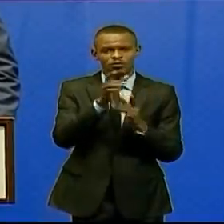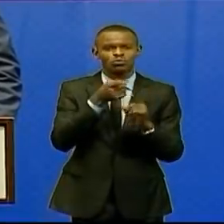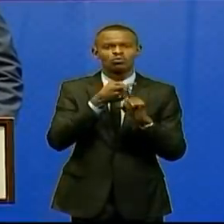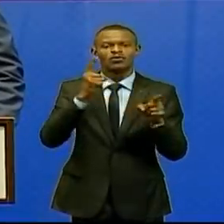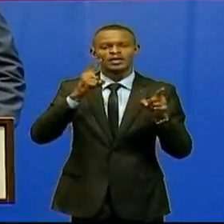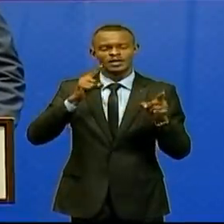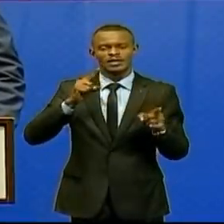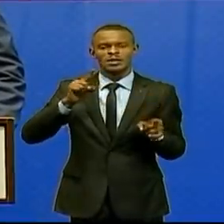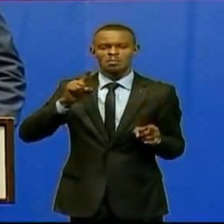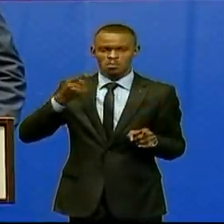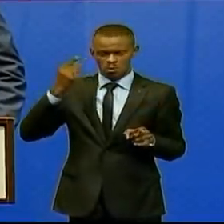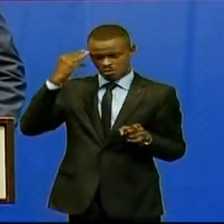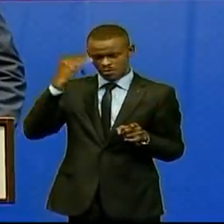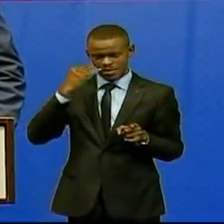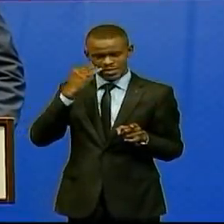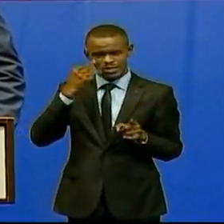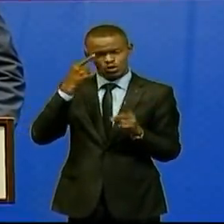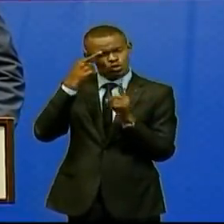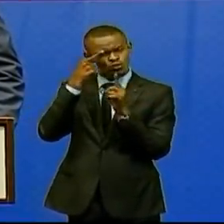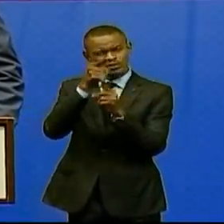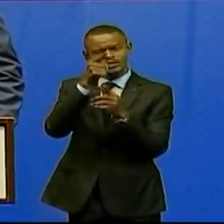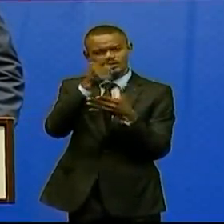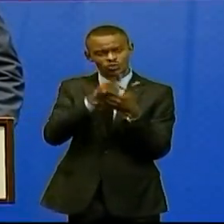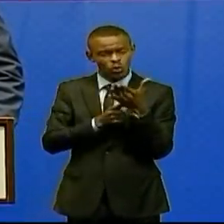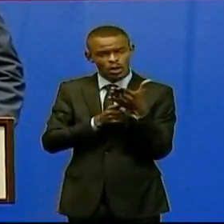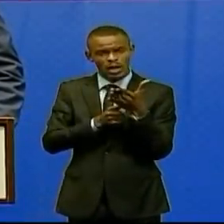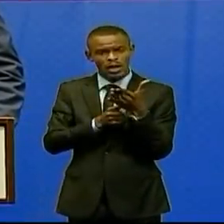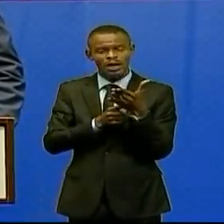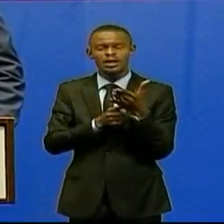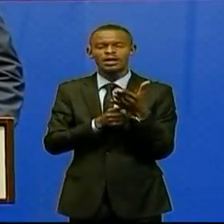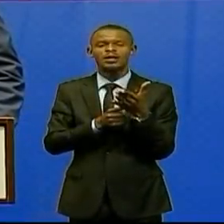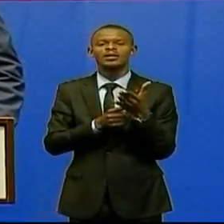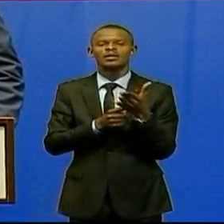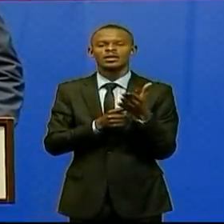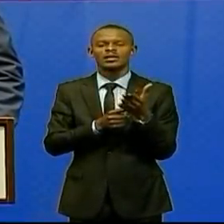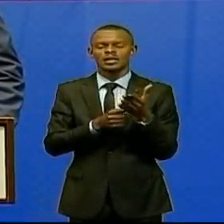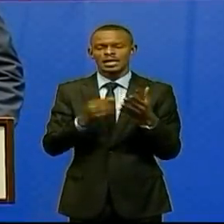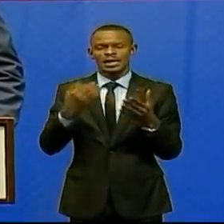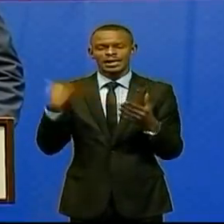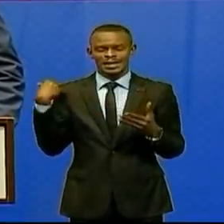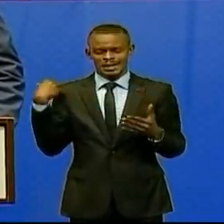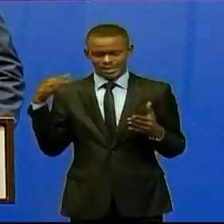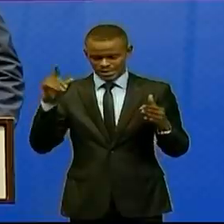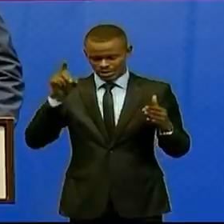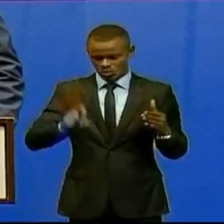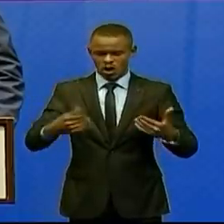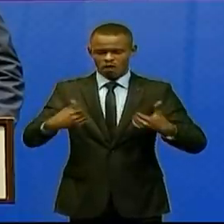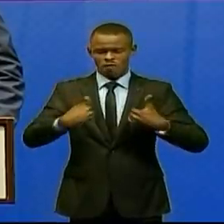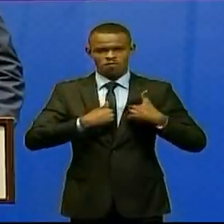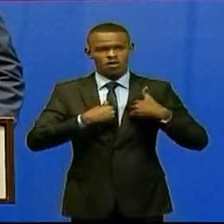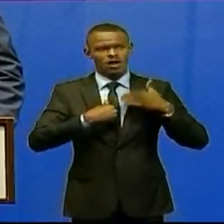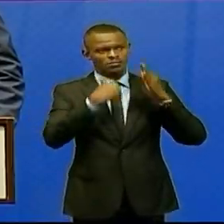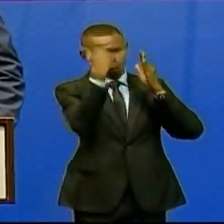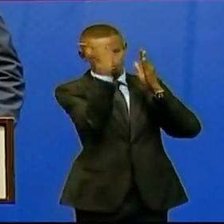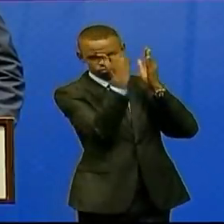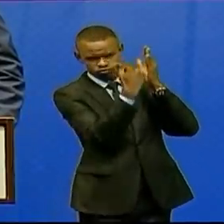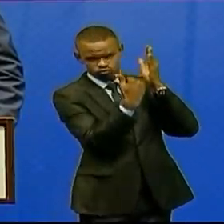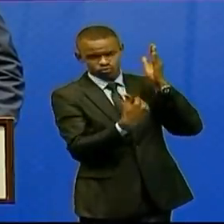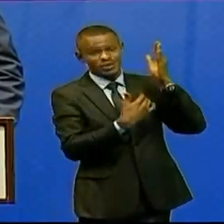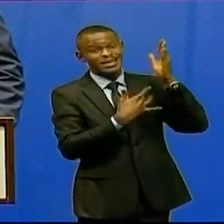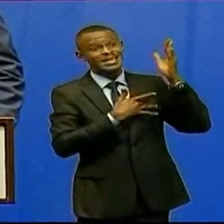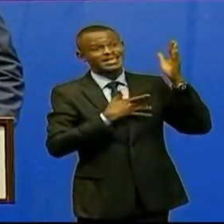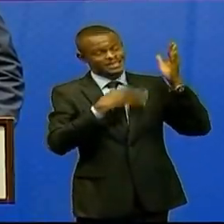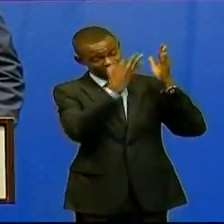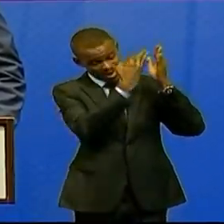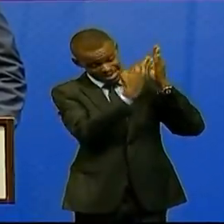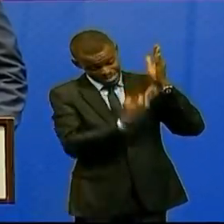système rationnel et intégré de gestion de la population afin d'améliorer la qualité de service public et